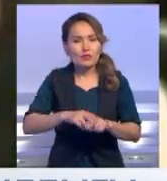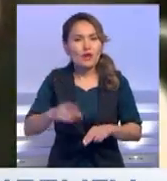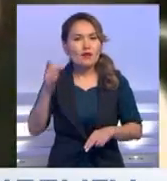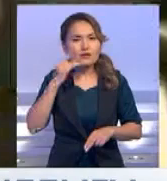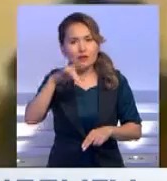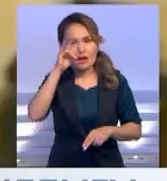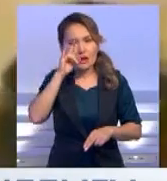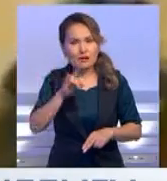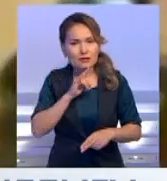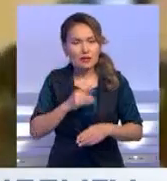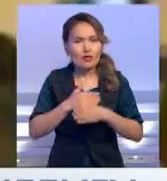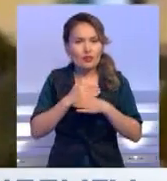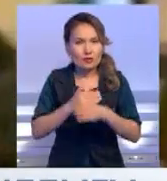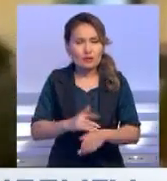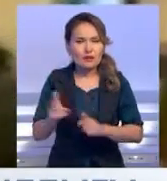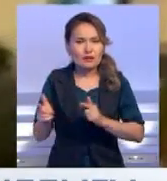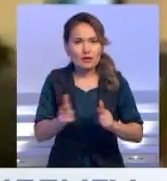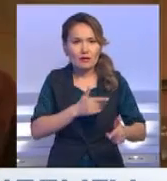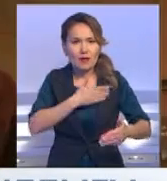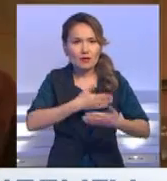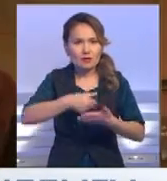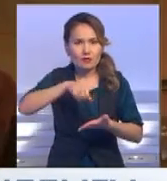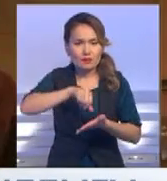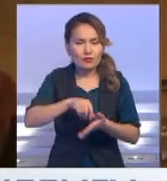бөлісуге аянып қалмады.